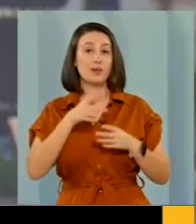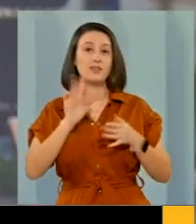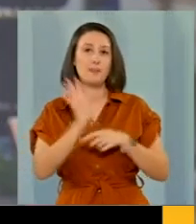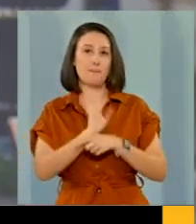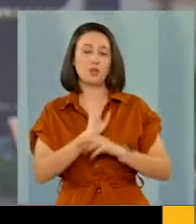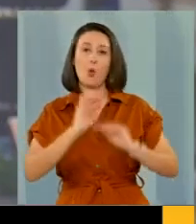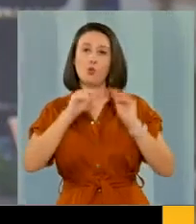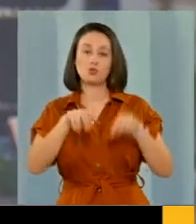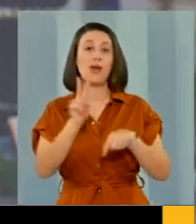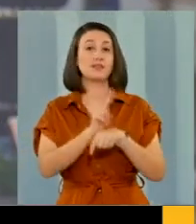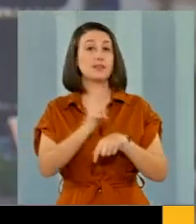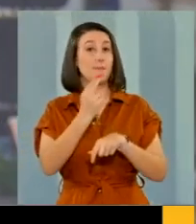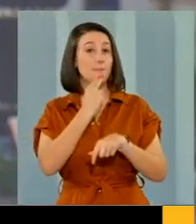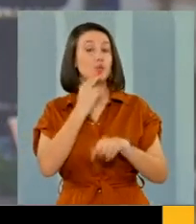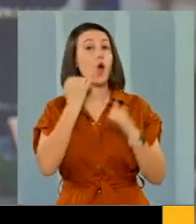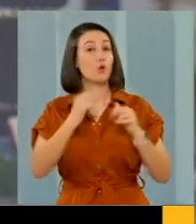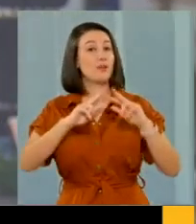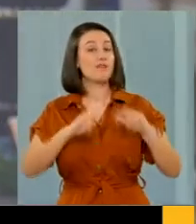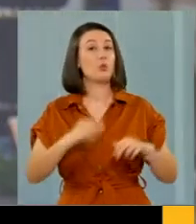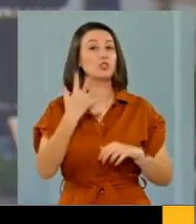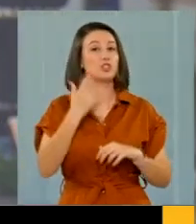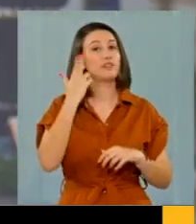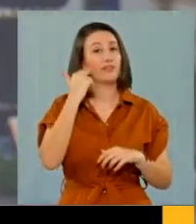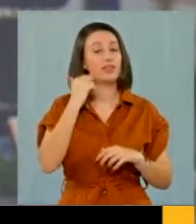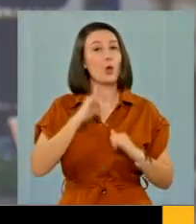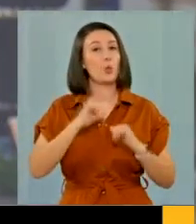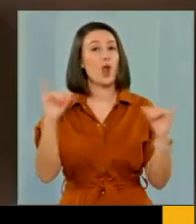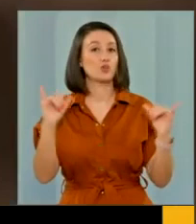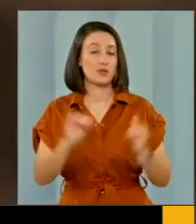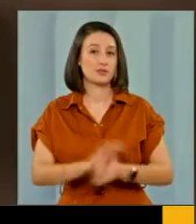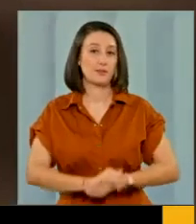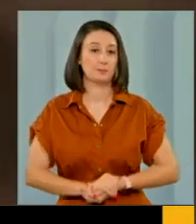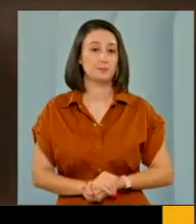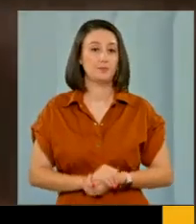ajuns în atenția polițiștilor, care le caută acum pe cele cinci curajoase.